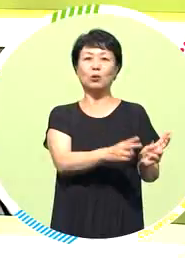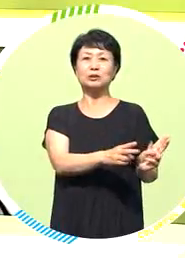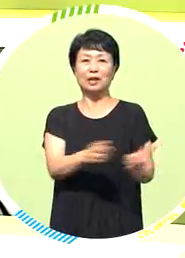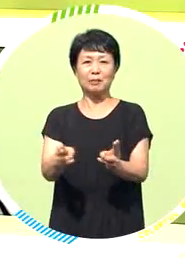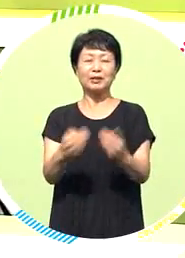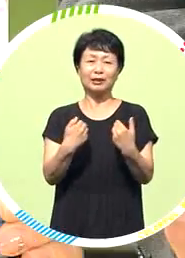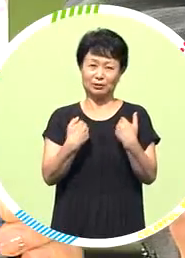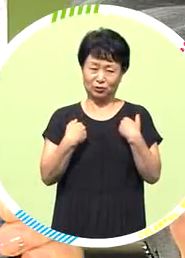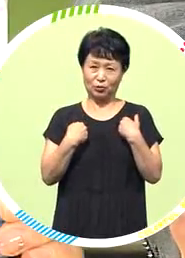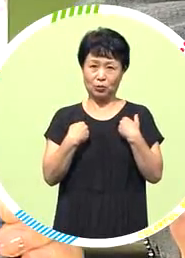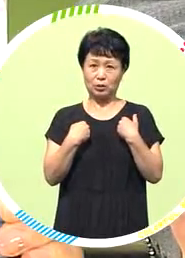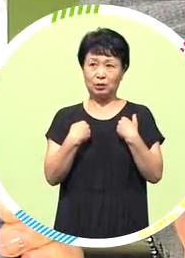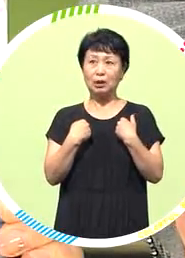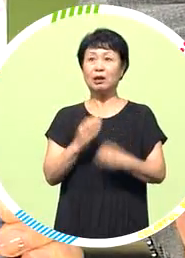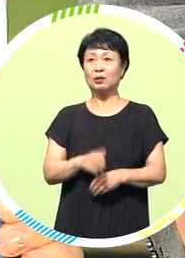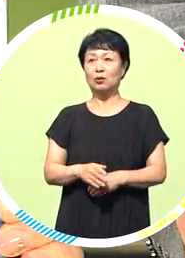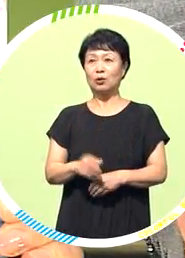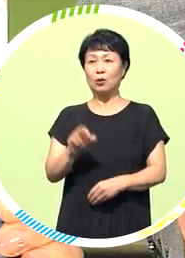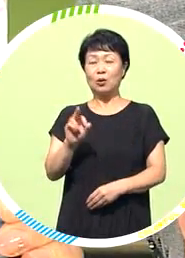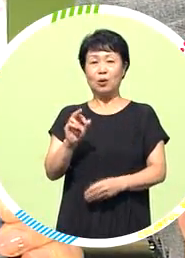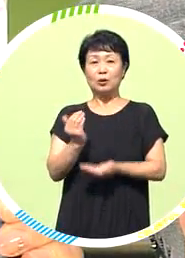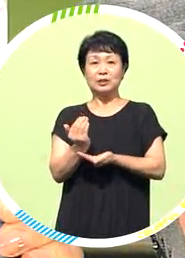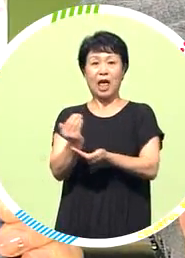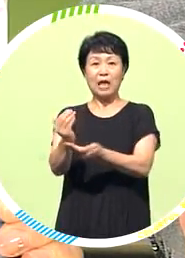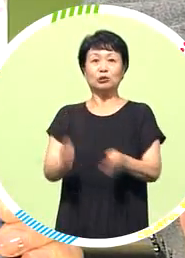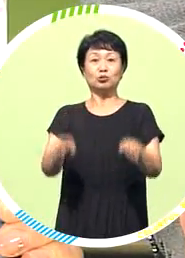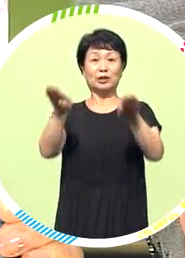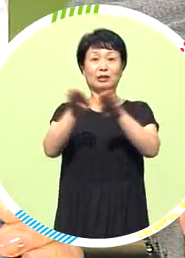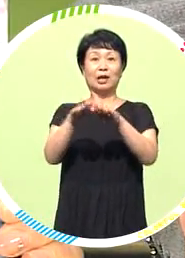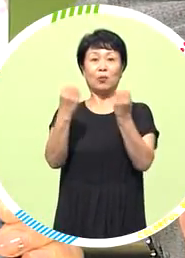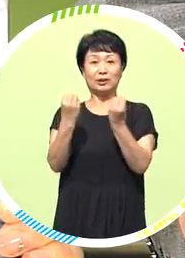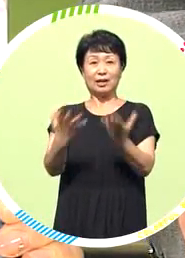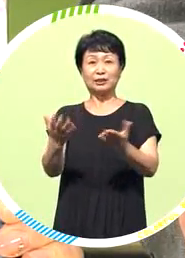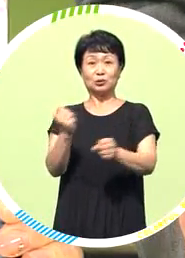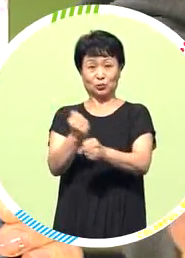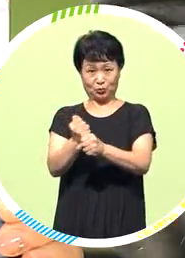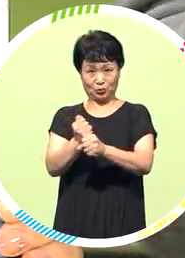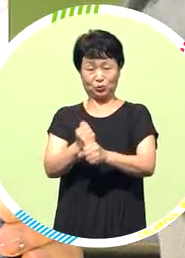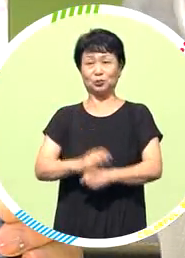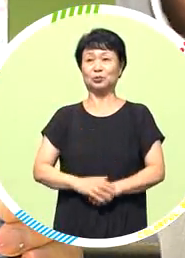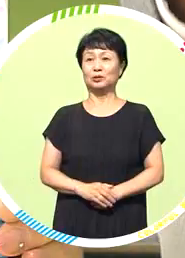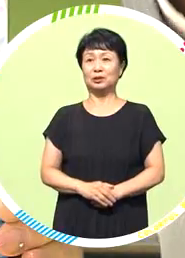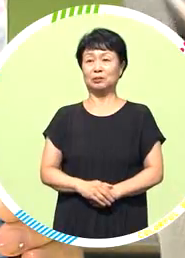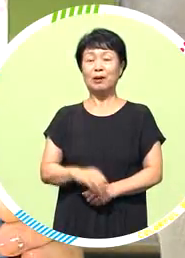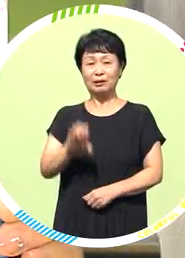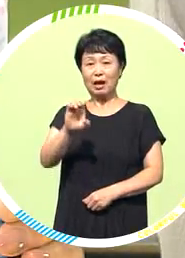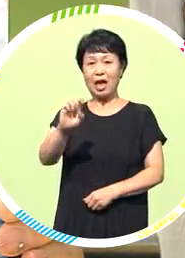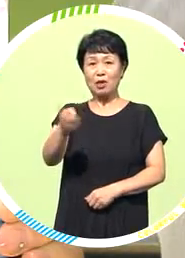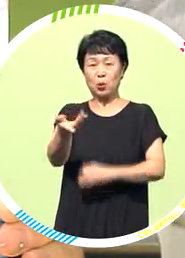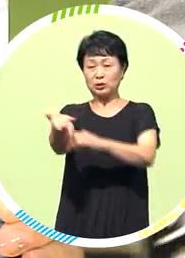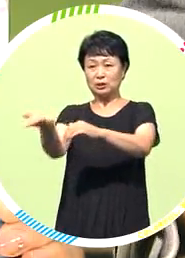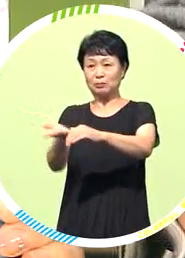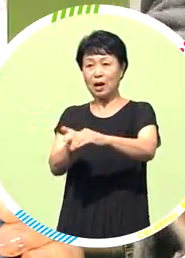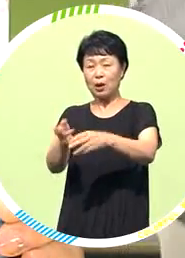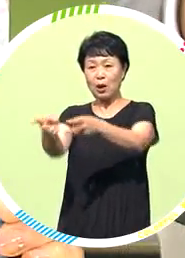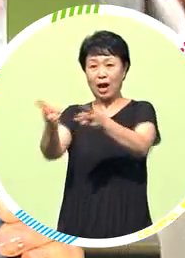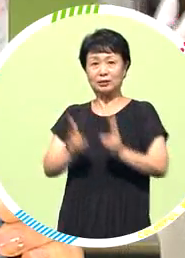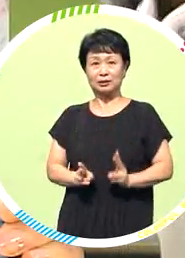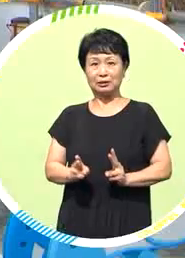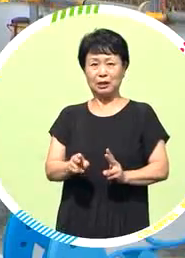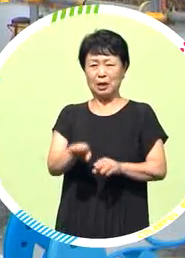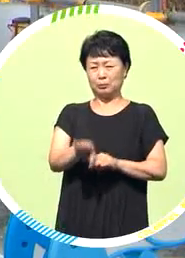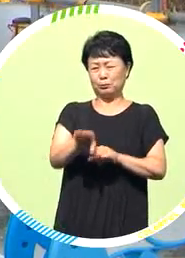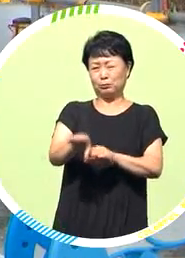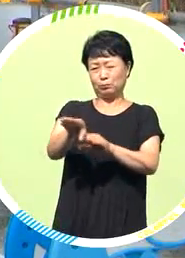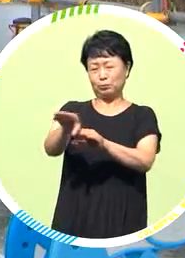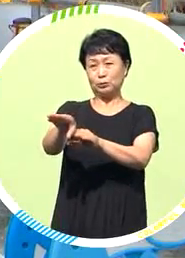これからそれからセーリングセンターというのを新たに作りましょうということ、はい、それから江ノ島渡る橋ですね、ここいつも渋滞するんですけど、ここをシ